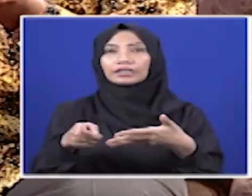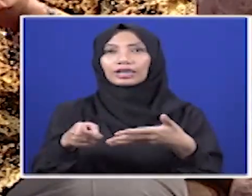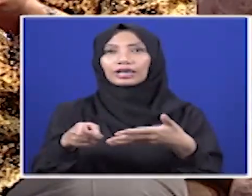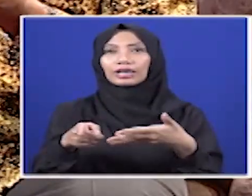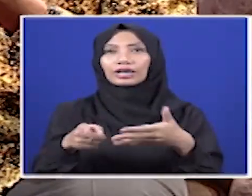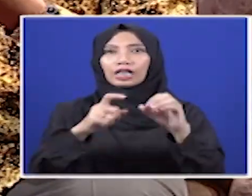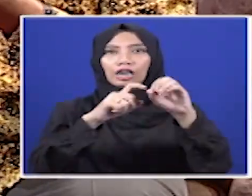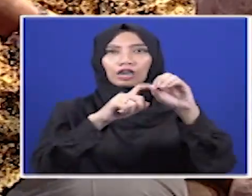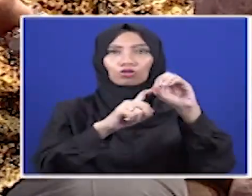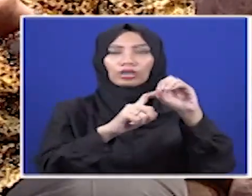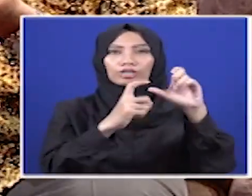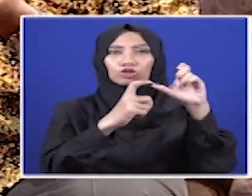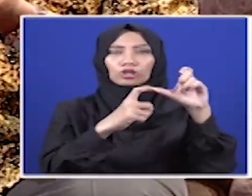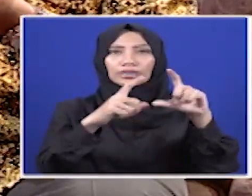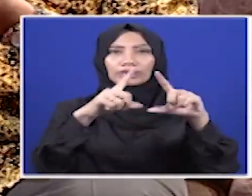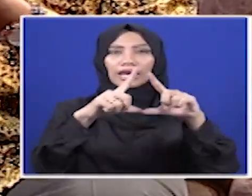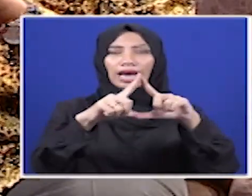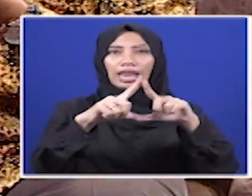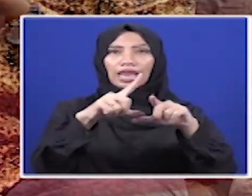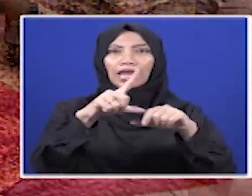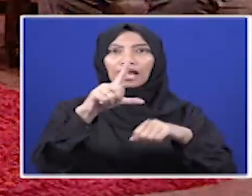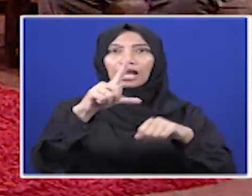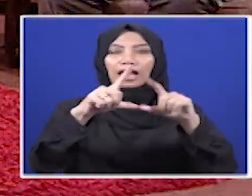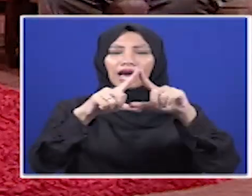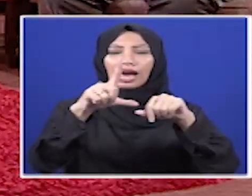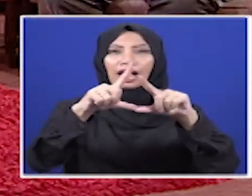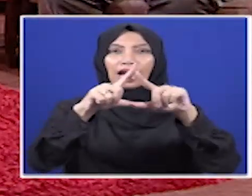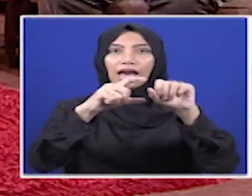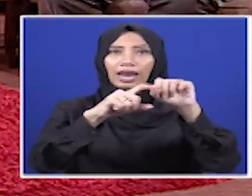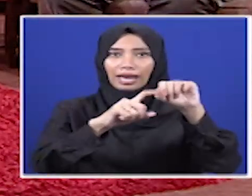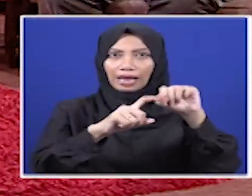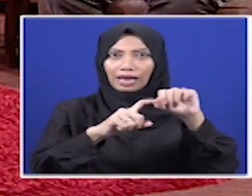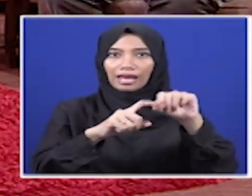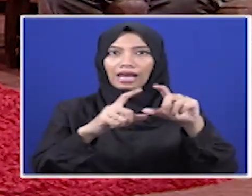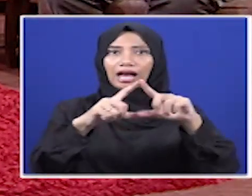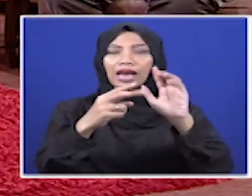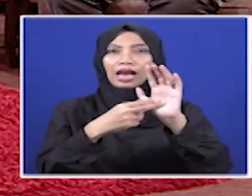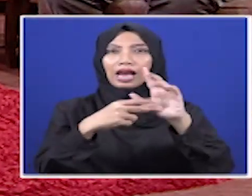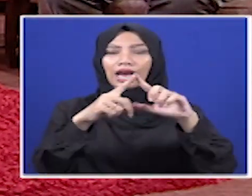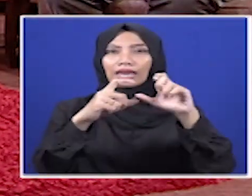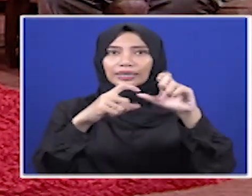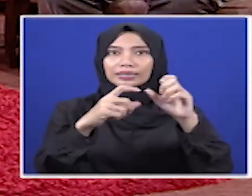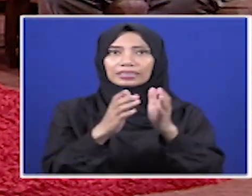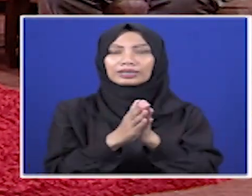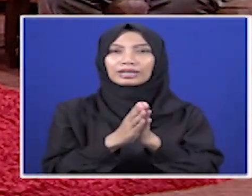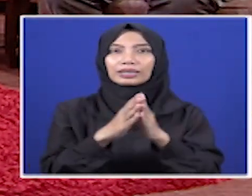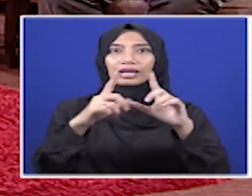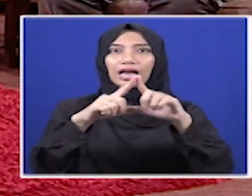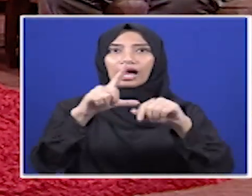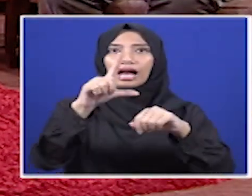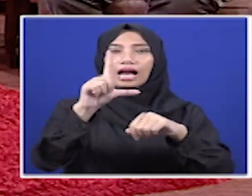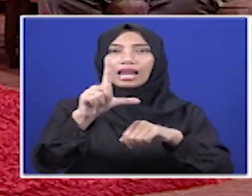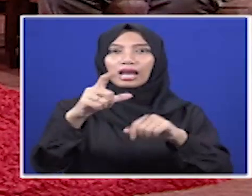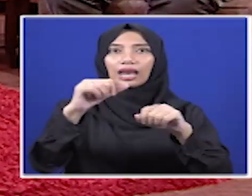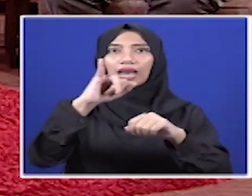al-alaq dan kemudian surat an-nas ini kan yang surat al-ikhlas itu kan memperkuat keimanannya Hanya Allah lah tempat bergantung hanya Allah tempat